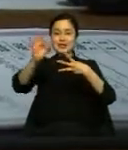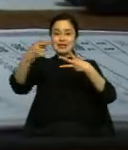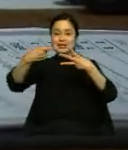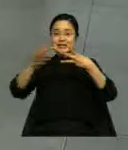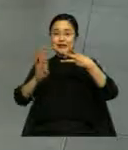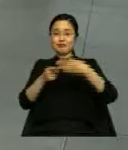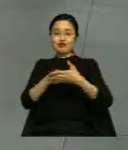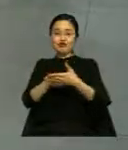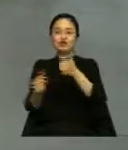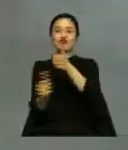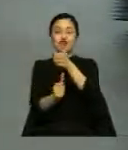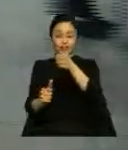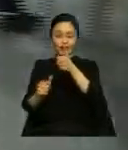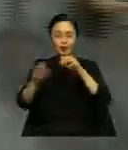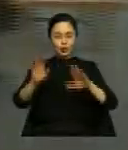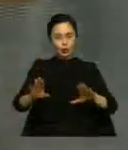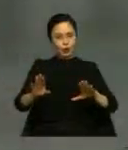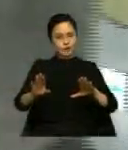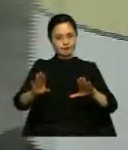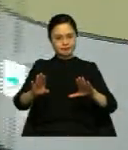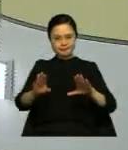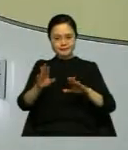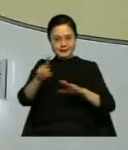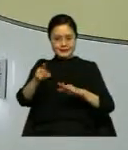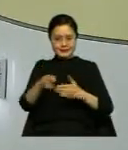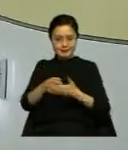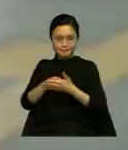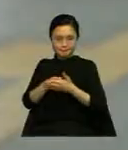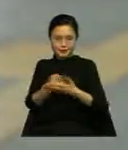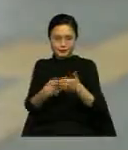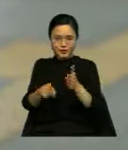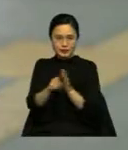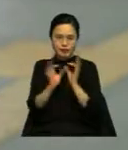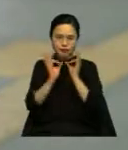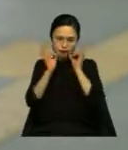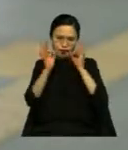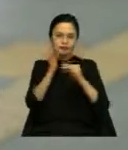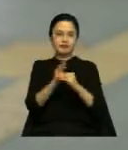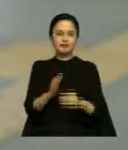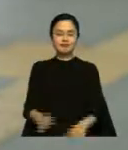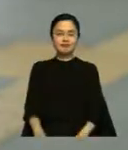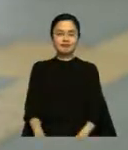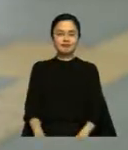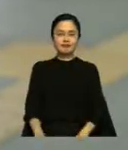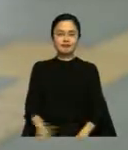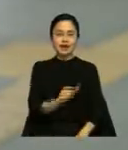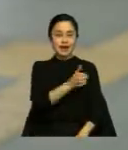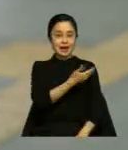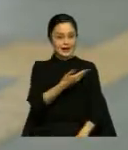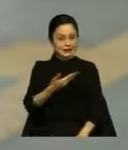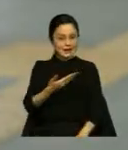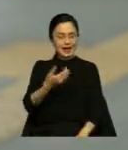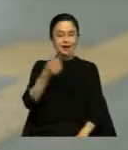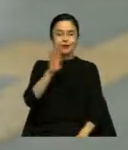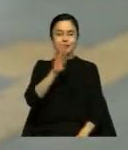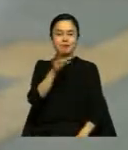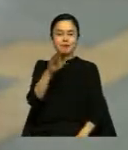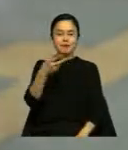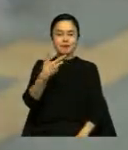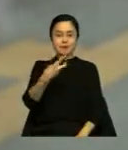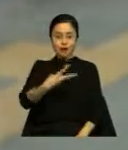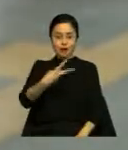모든 일정을 마무리한다는 계획입니다. 다산 신도시라든지 또 그전에 별내 신도시 이런